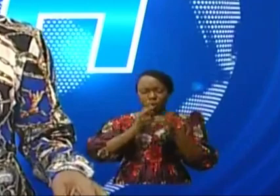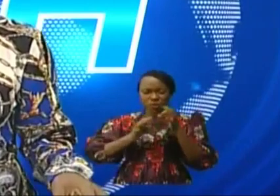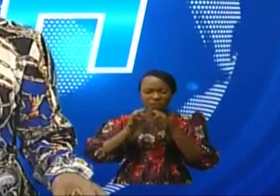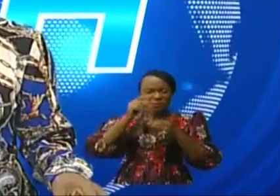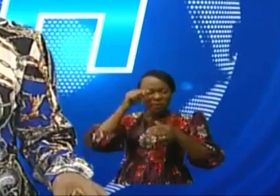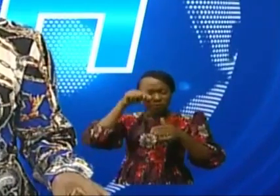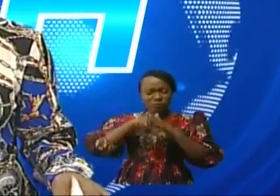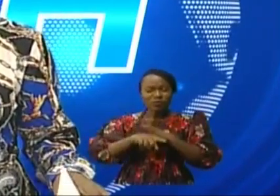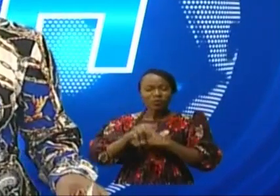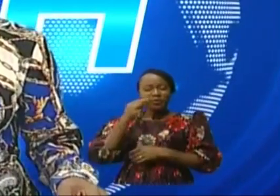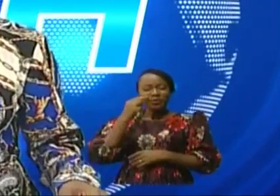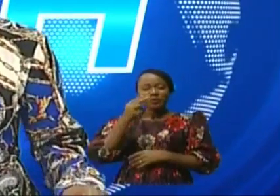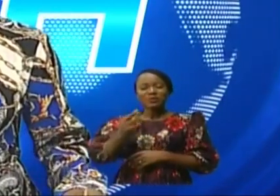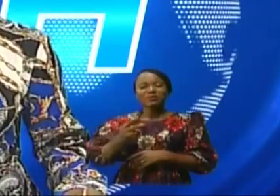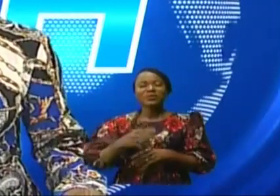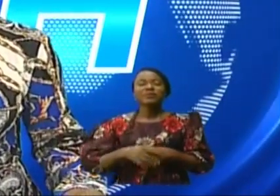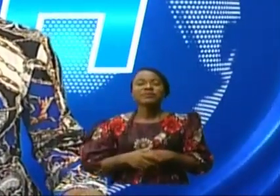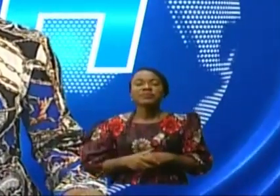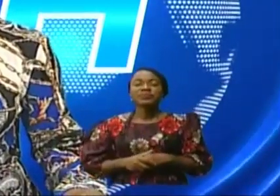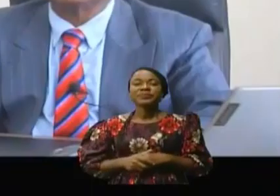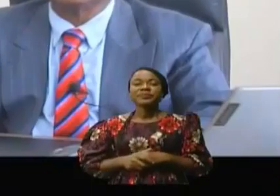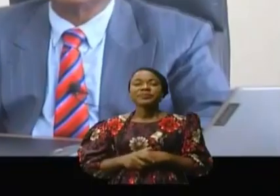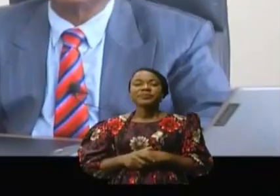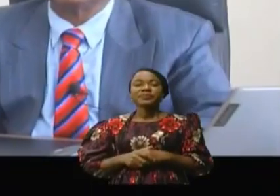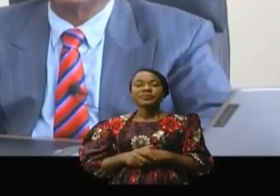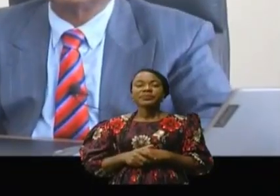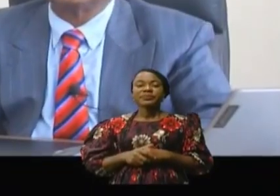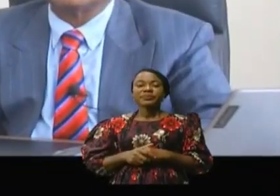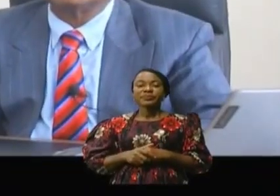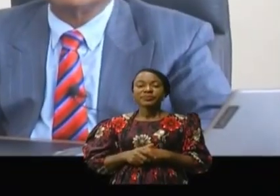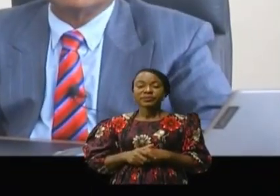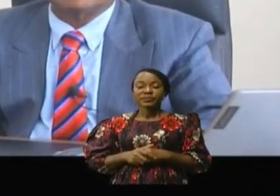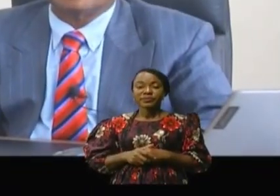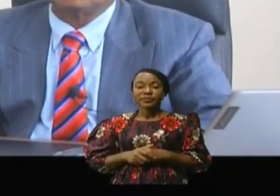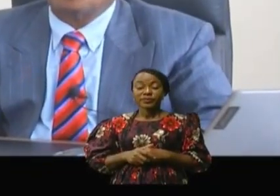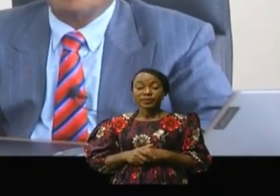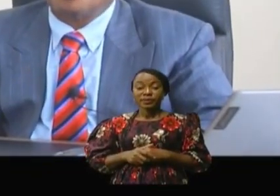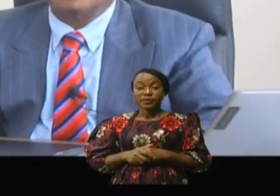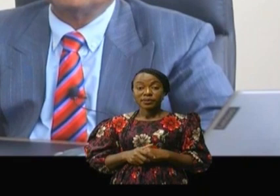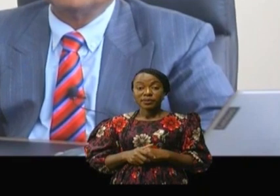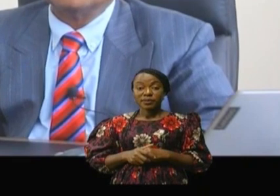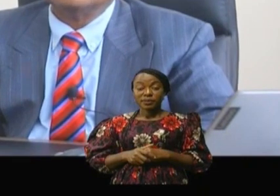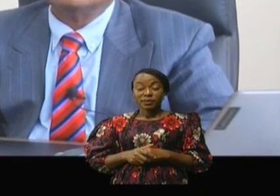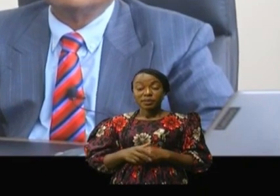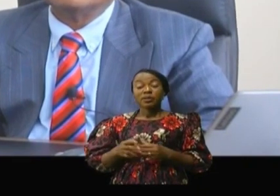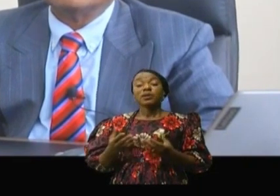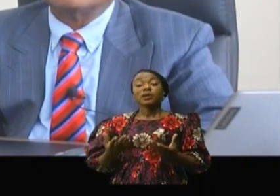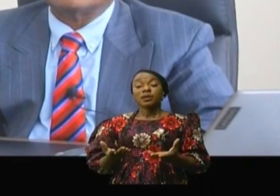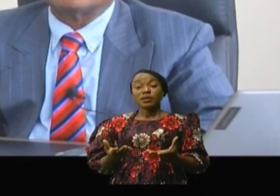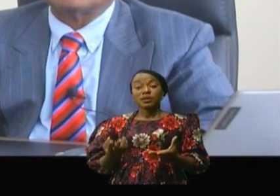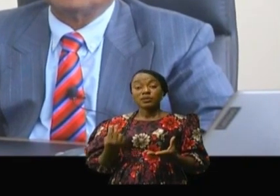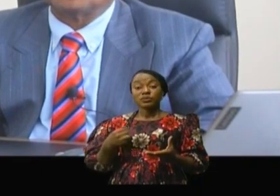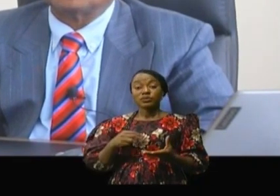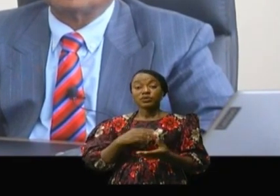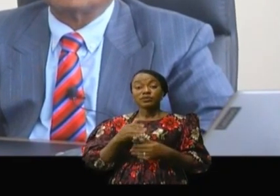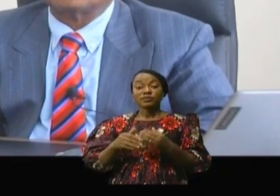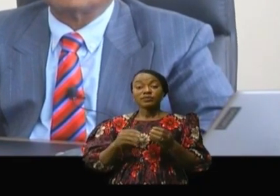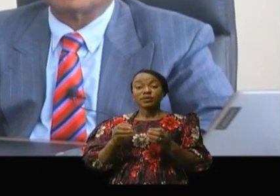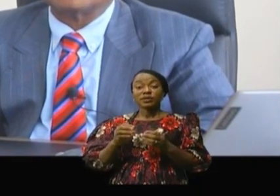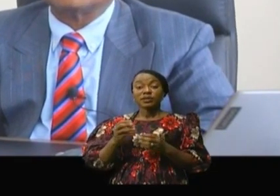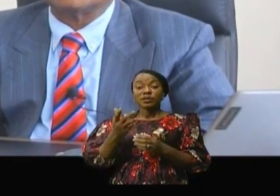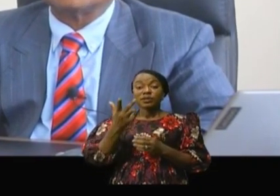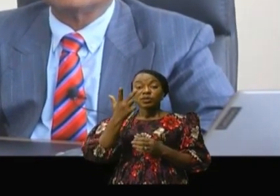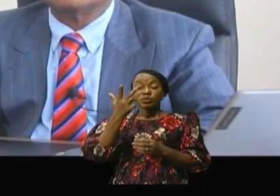dans ce reportage que nous propose Jeudi. Nous venons de totaliser 3 mois et demi depuis